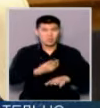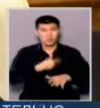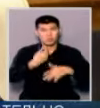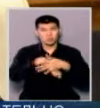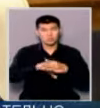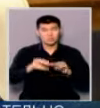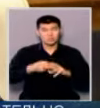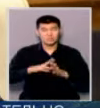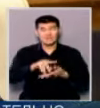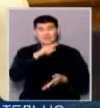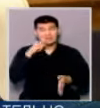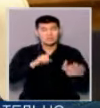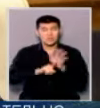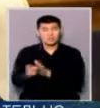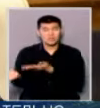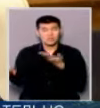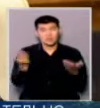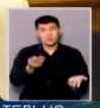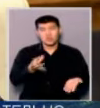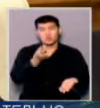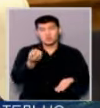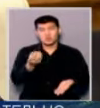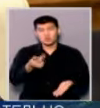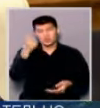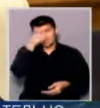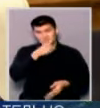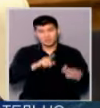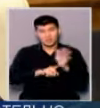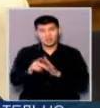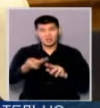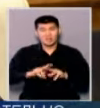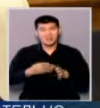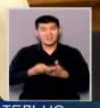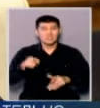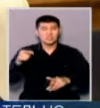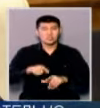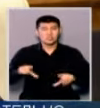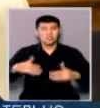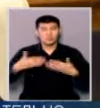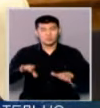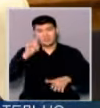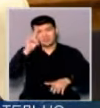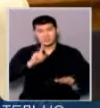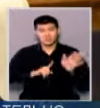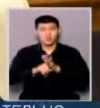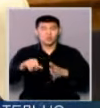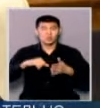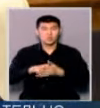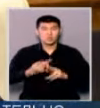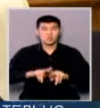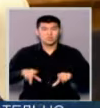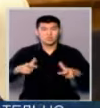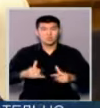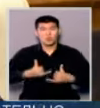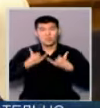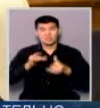Учебные заведения России начали приглашать учащихся еще в начале года, поэтому тысячи выпускников покидают Казахстан до начала ЕНТ.